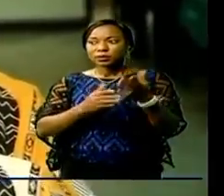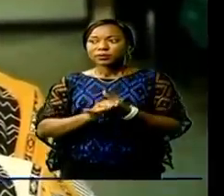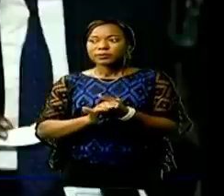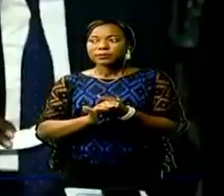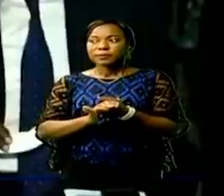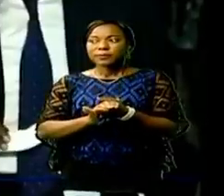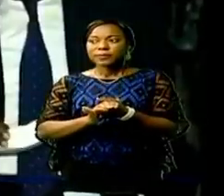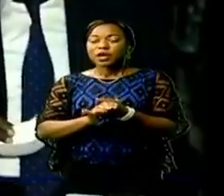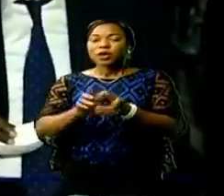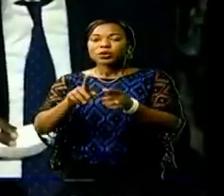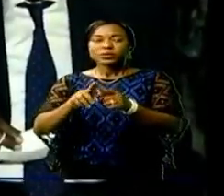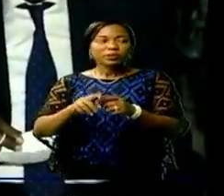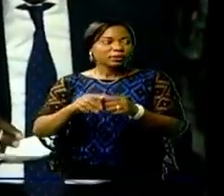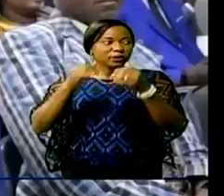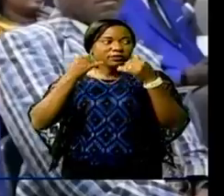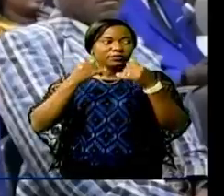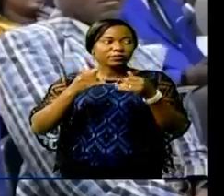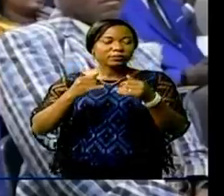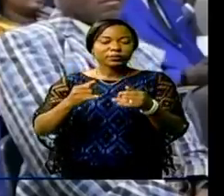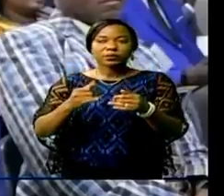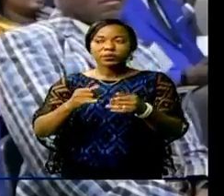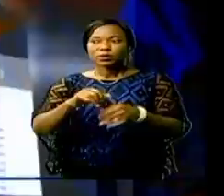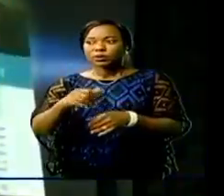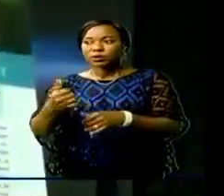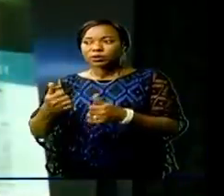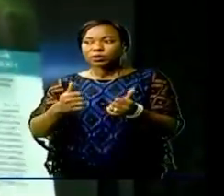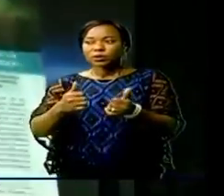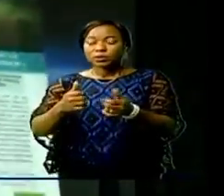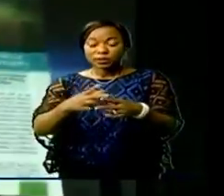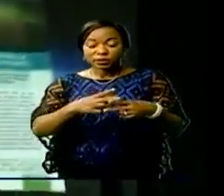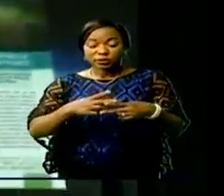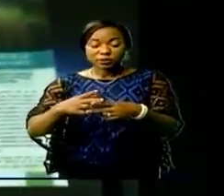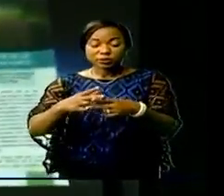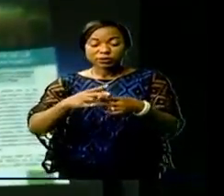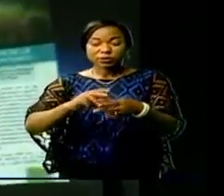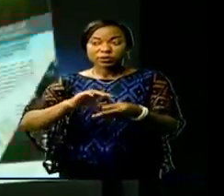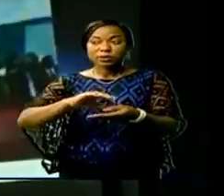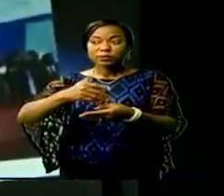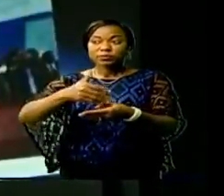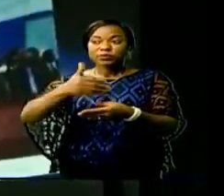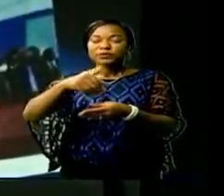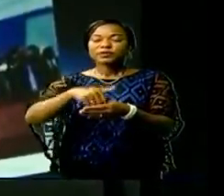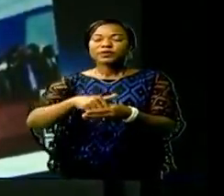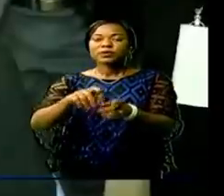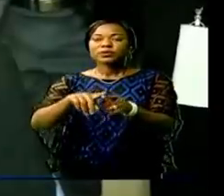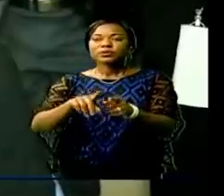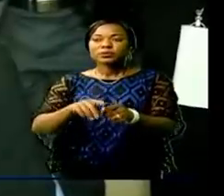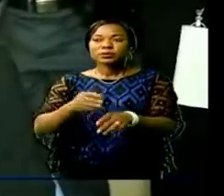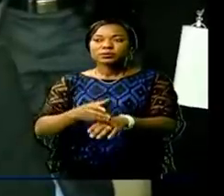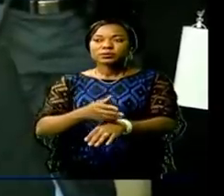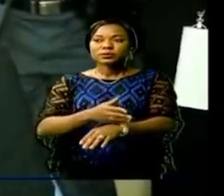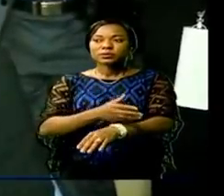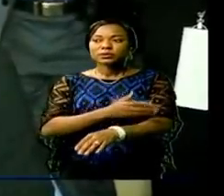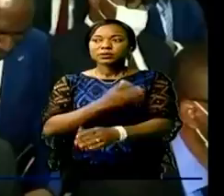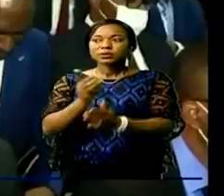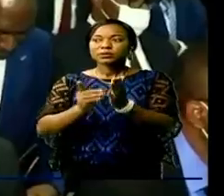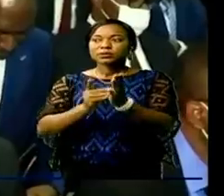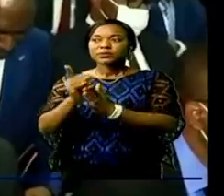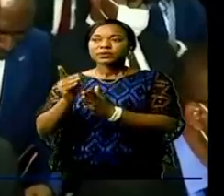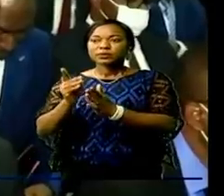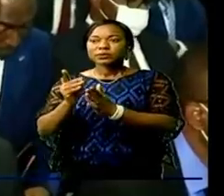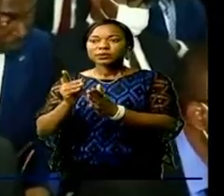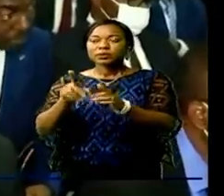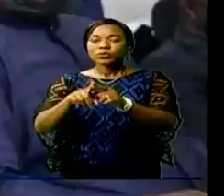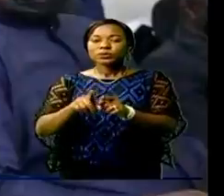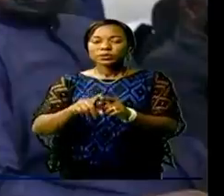revue comporte des informations de première main en rapport avec la gestion du portefeuille, aussi bien en termes des stratégies de croissance et de développement du portefeuille